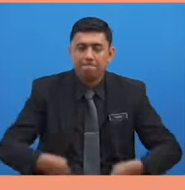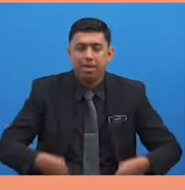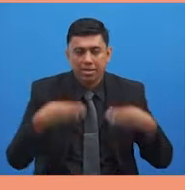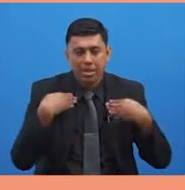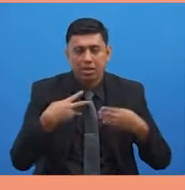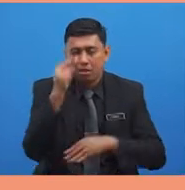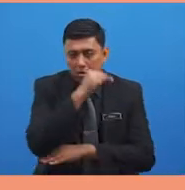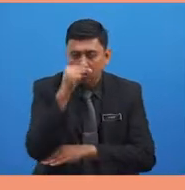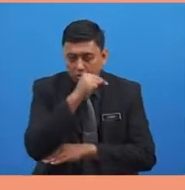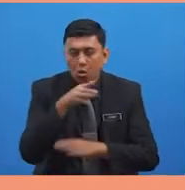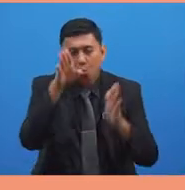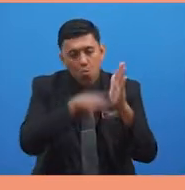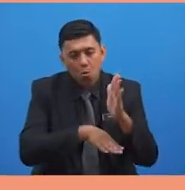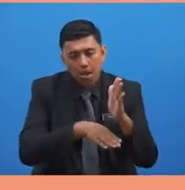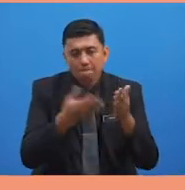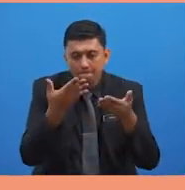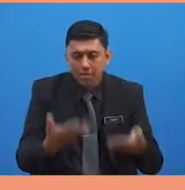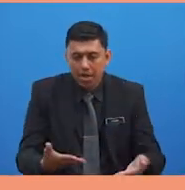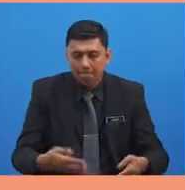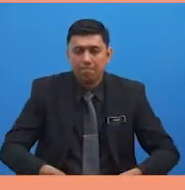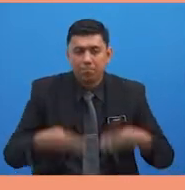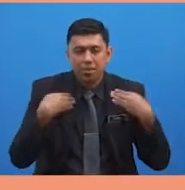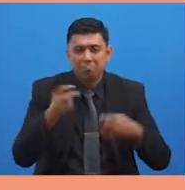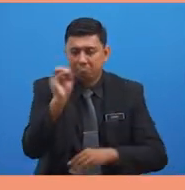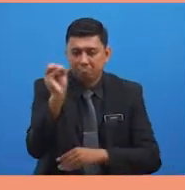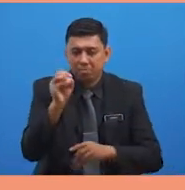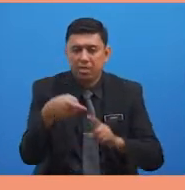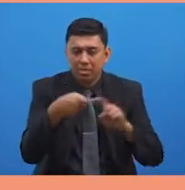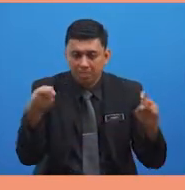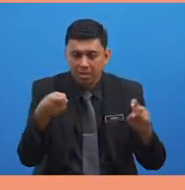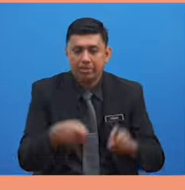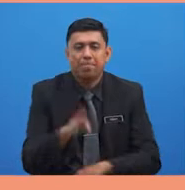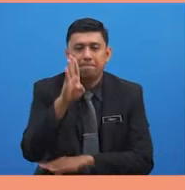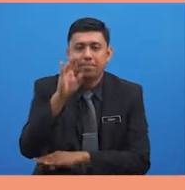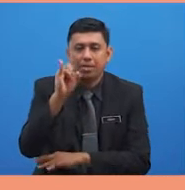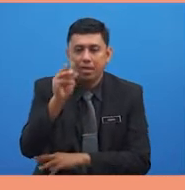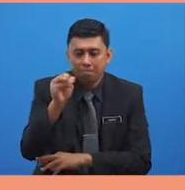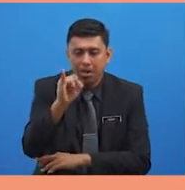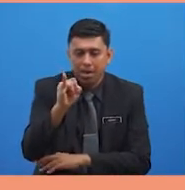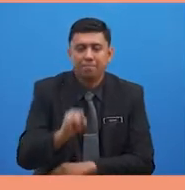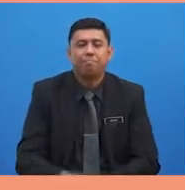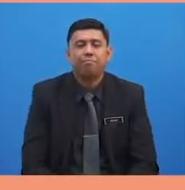normal, kurang berat badan, tiada keputusan skor BMI.